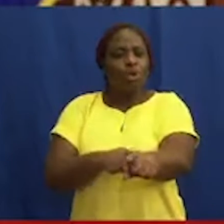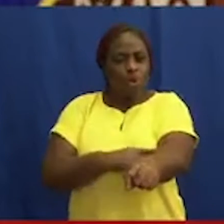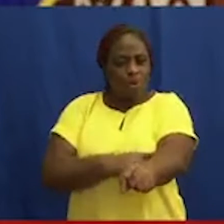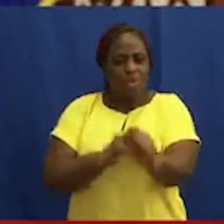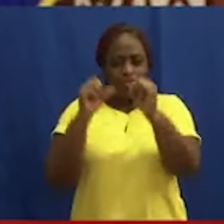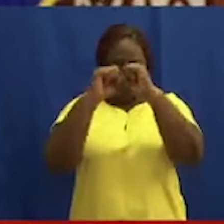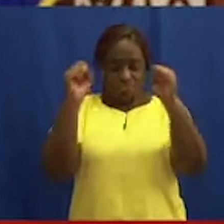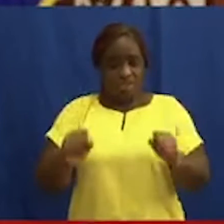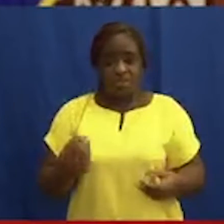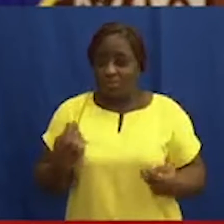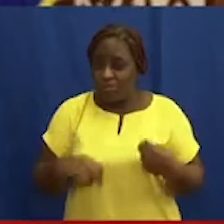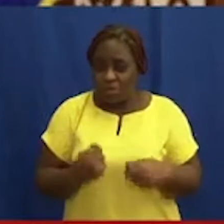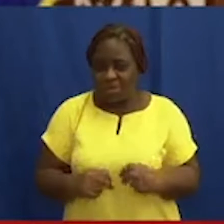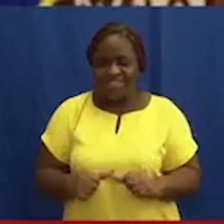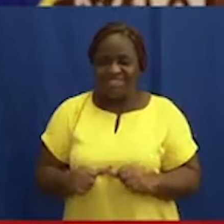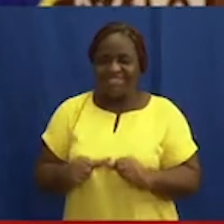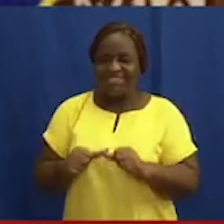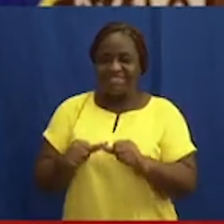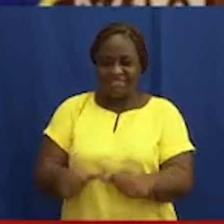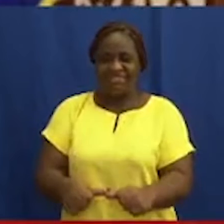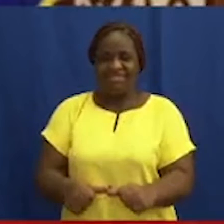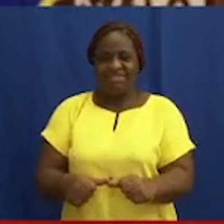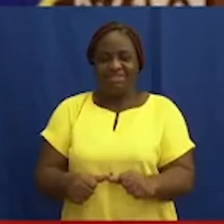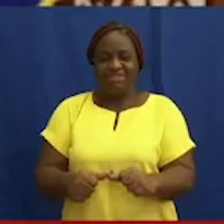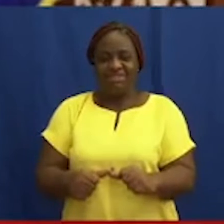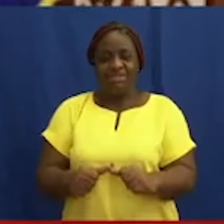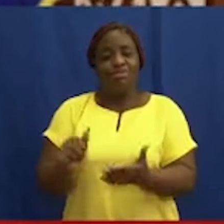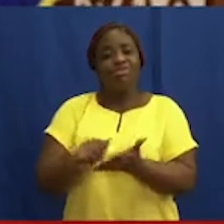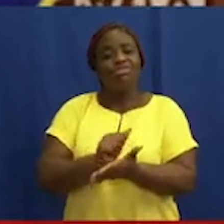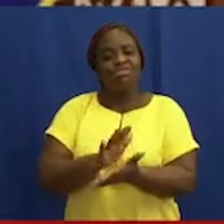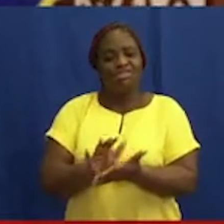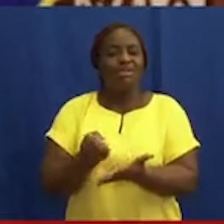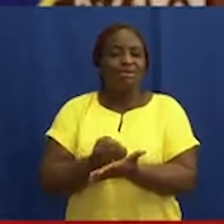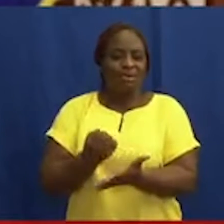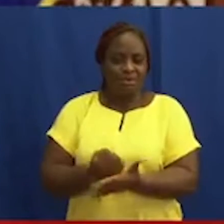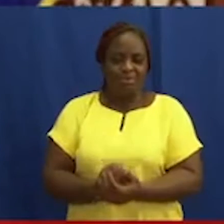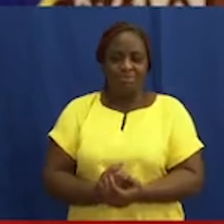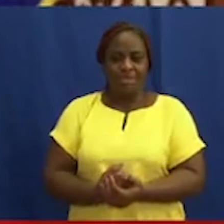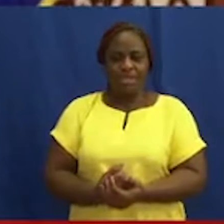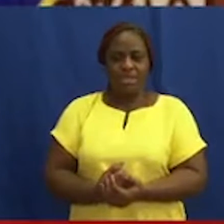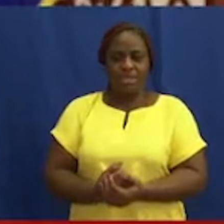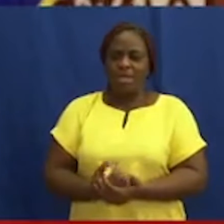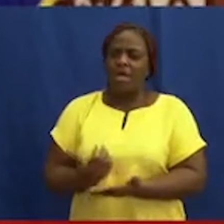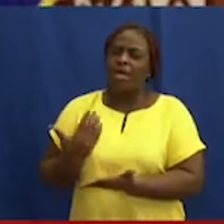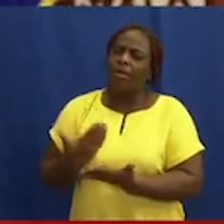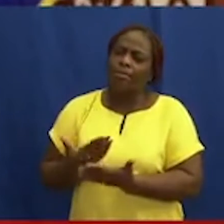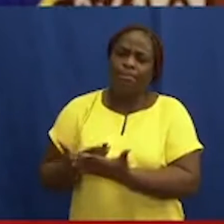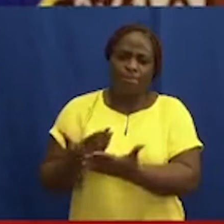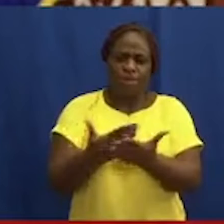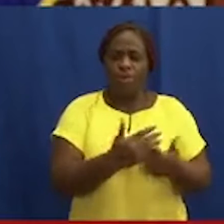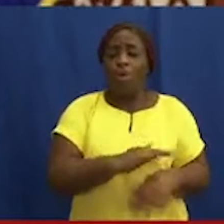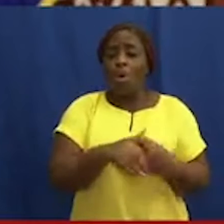ke tsakanin mu da wasu kasashe wajen kayayyakin more rayuwa. Kamata yi mu gina watan asibitoci